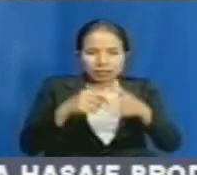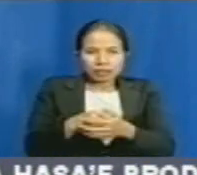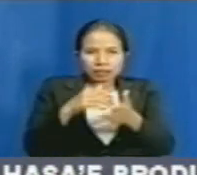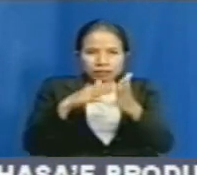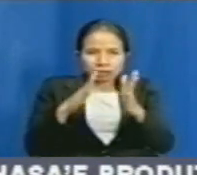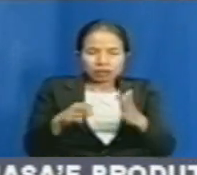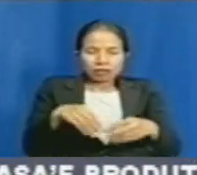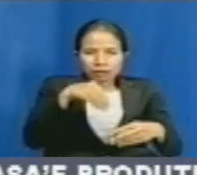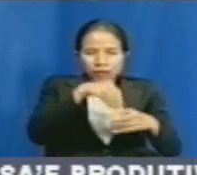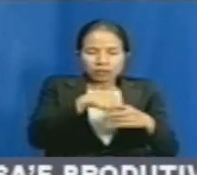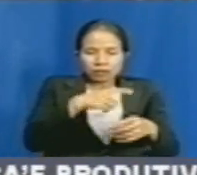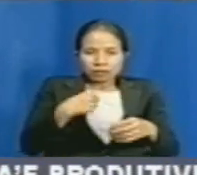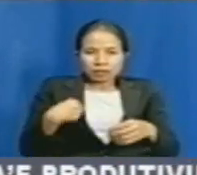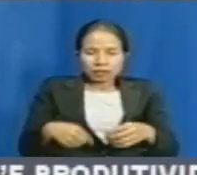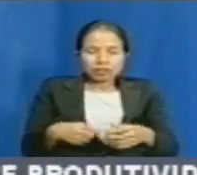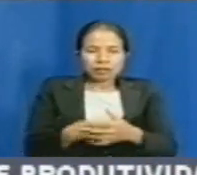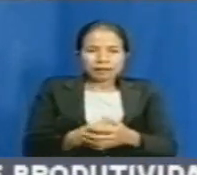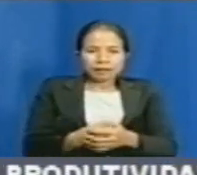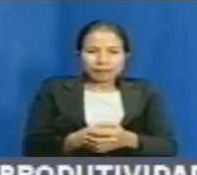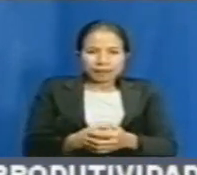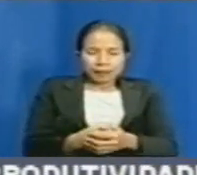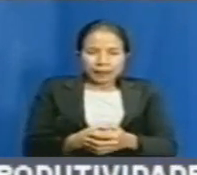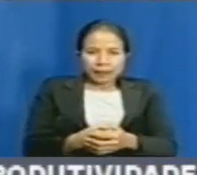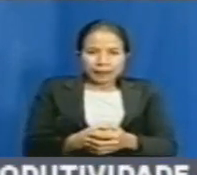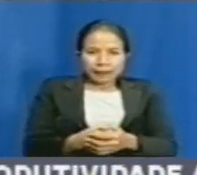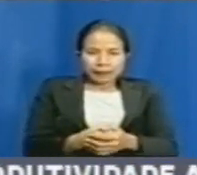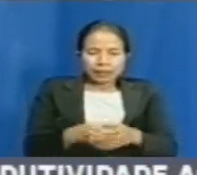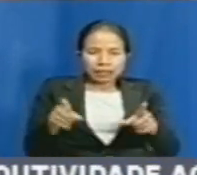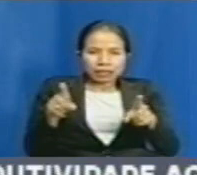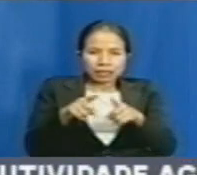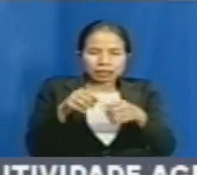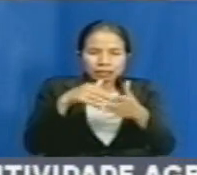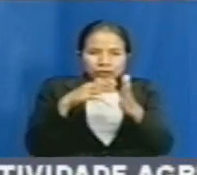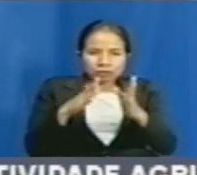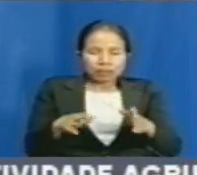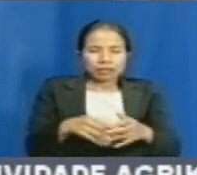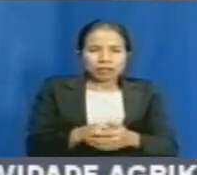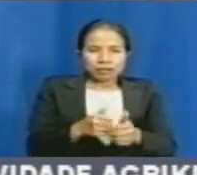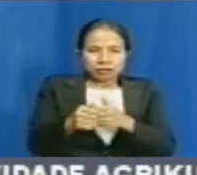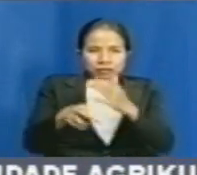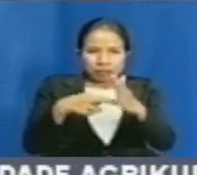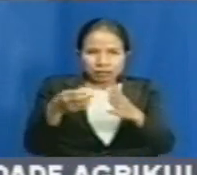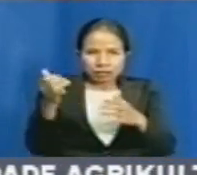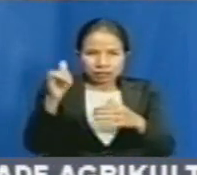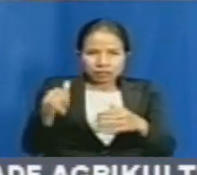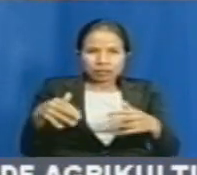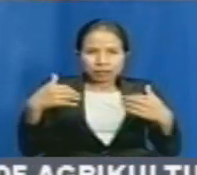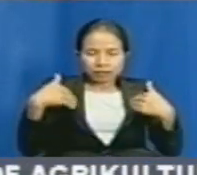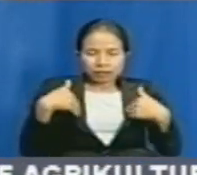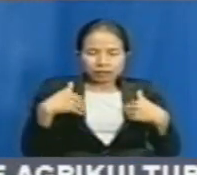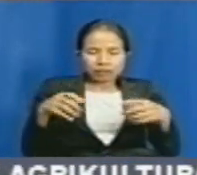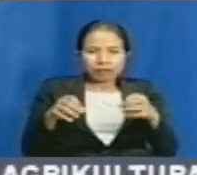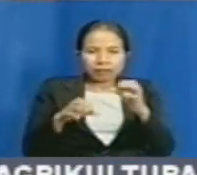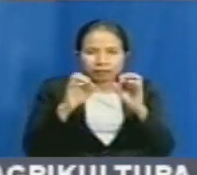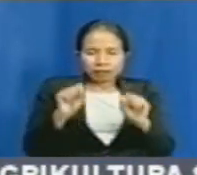Estudante Bolseiro Sina es Pradito Ferreira Hateten. Hanesan estudante se cumpri regra sirane be ia nune